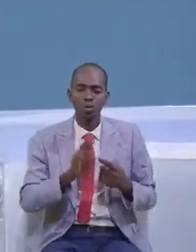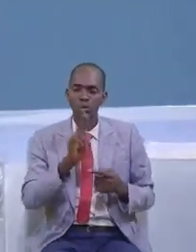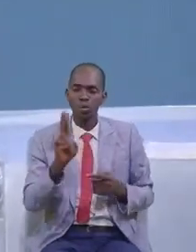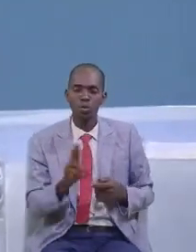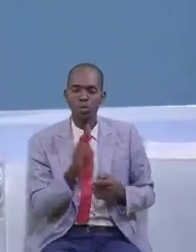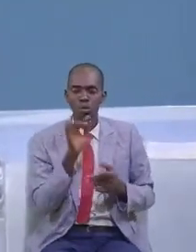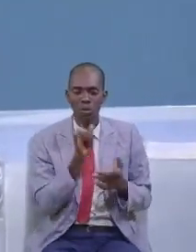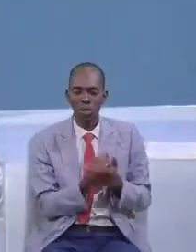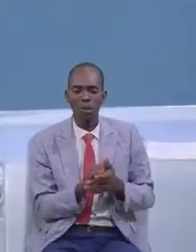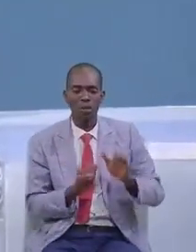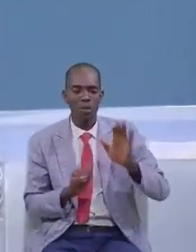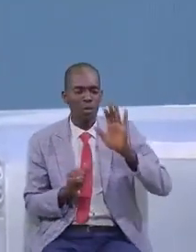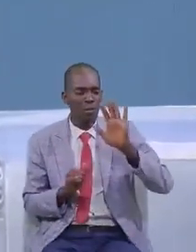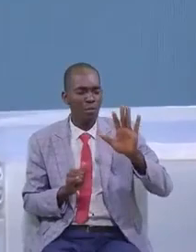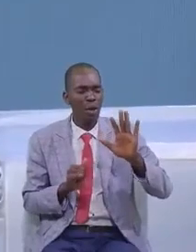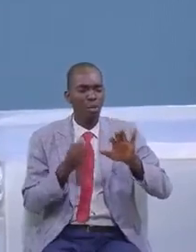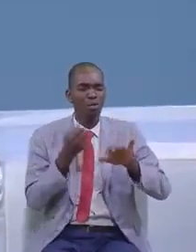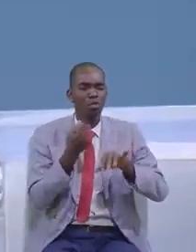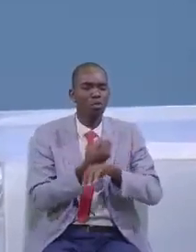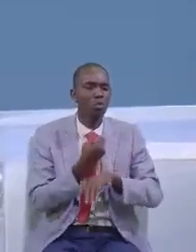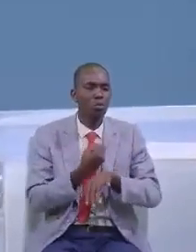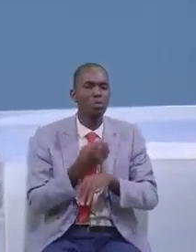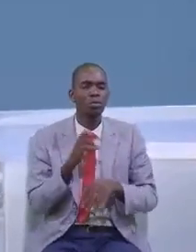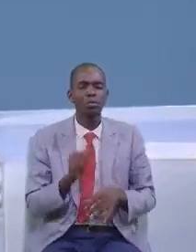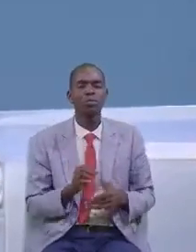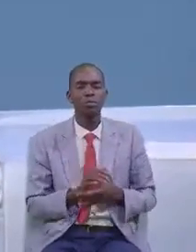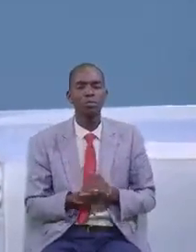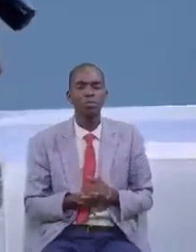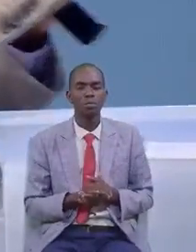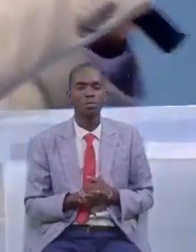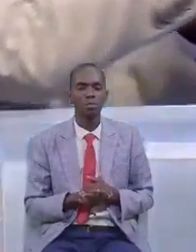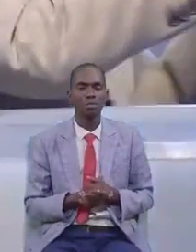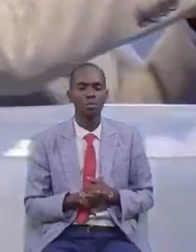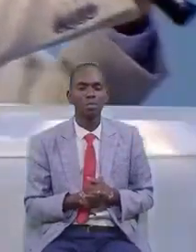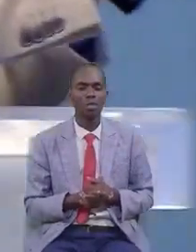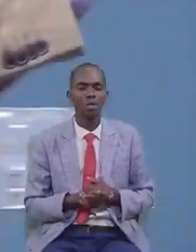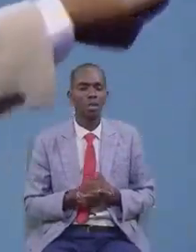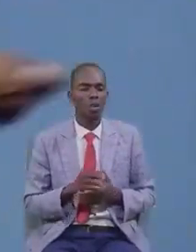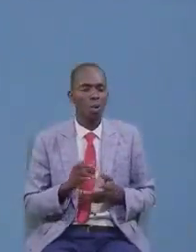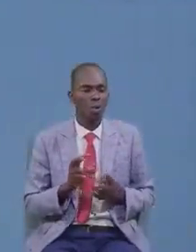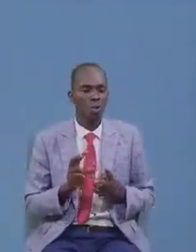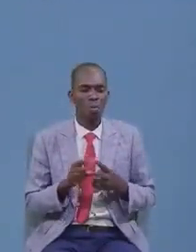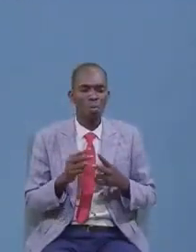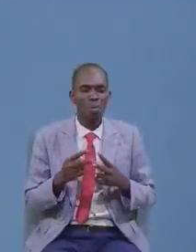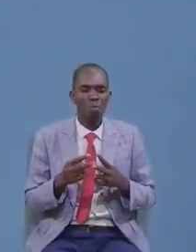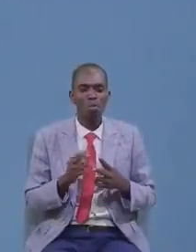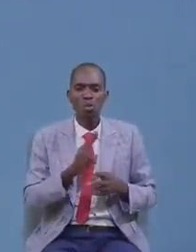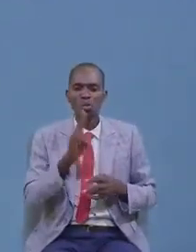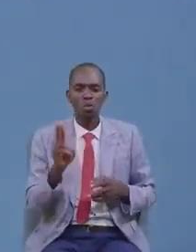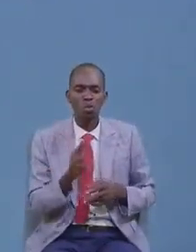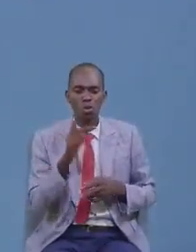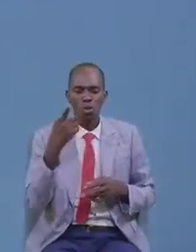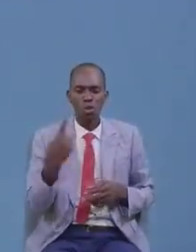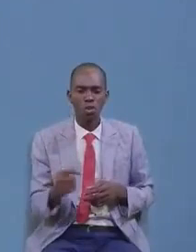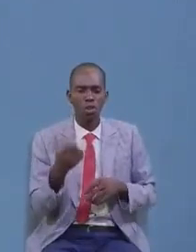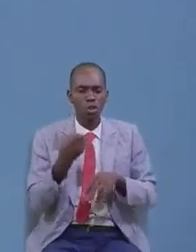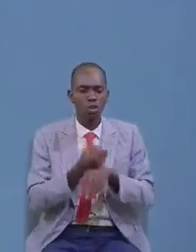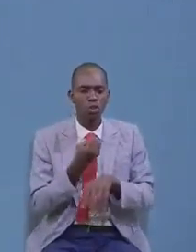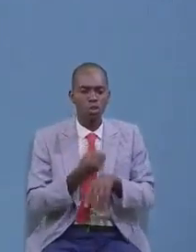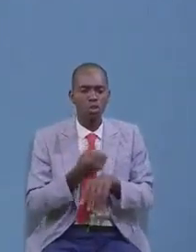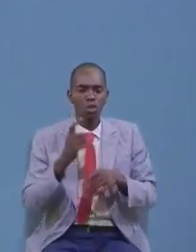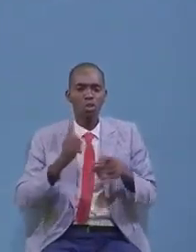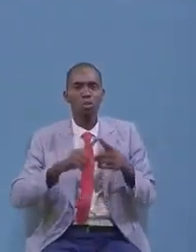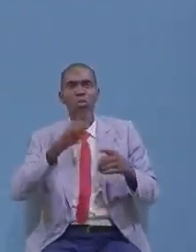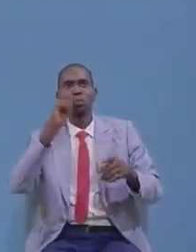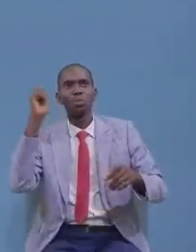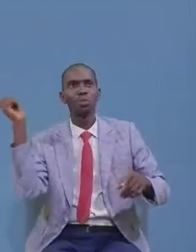ఆ 5 రాళ్ళను ఎలా వినియోగిస్తావు? Boys use the stones to sling for birds. అబ్బాయిలు